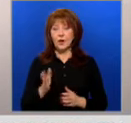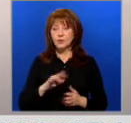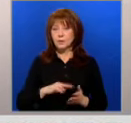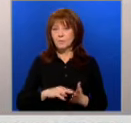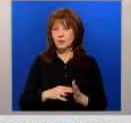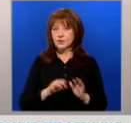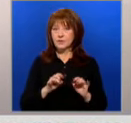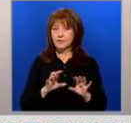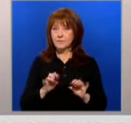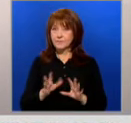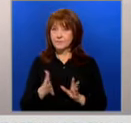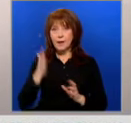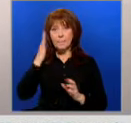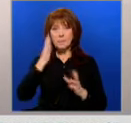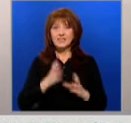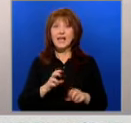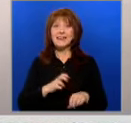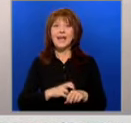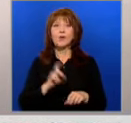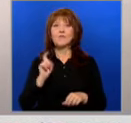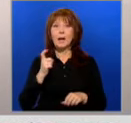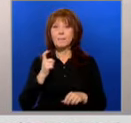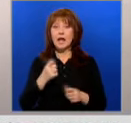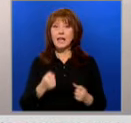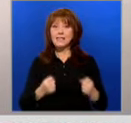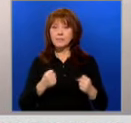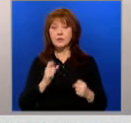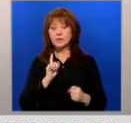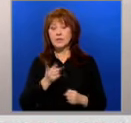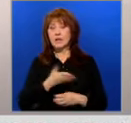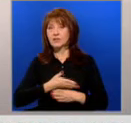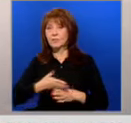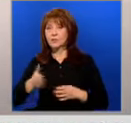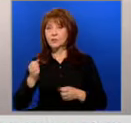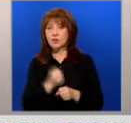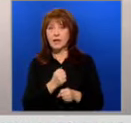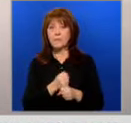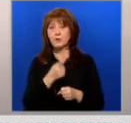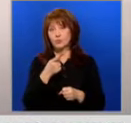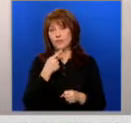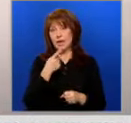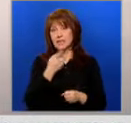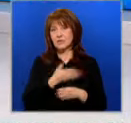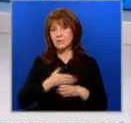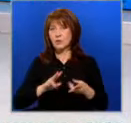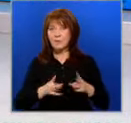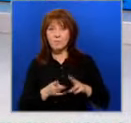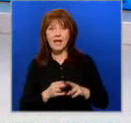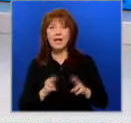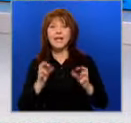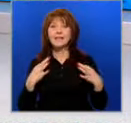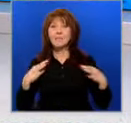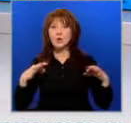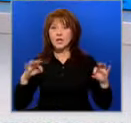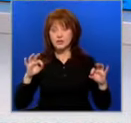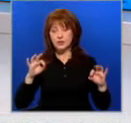политически новини. Правителството Денков Габриел е стабилно и трябва да продължи своята работа. Това е оценката на ППДБ и на ДПС. ГЕРБ и